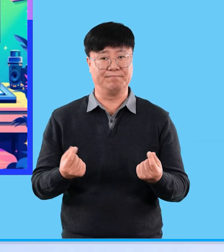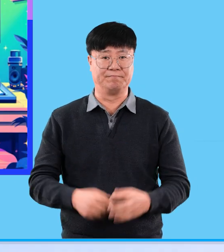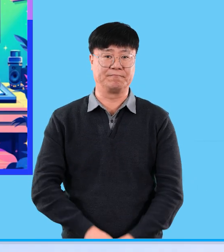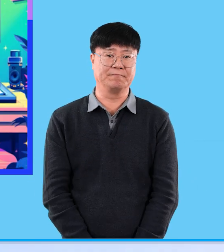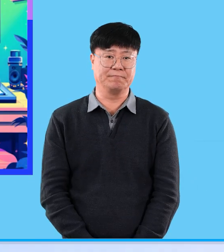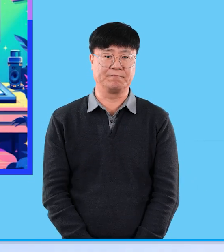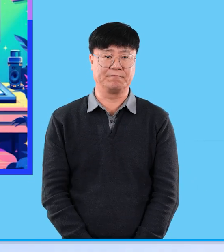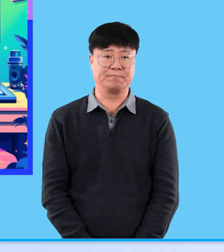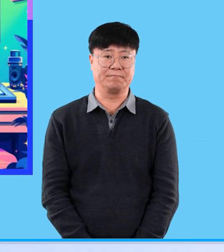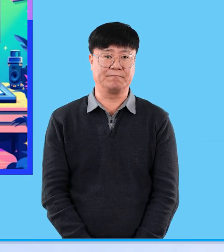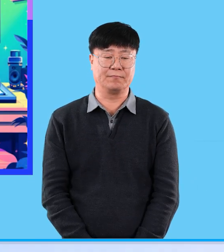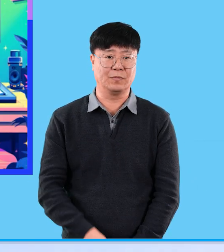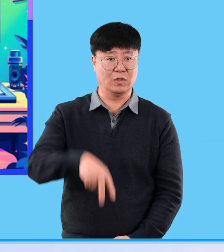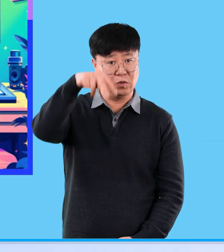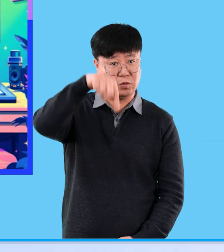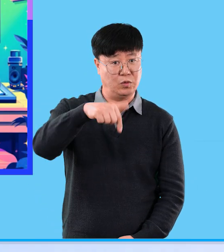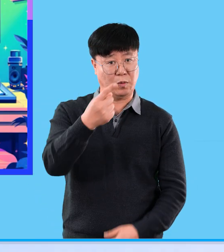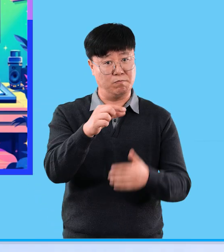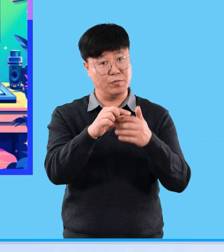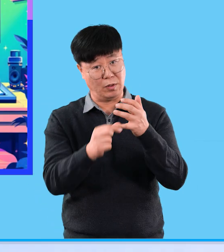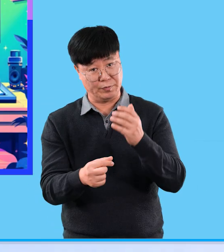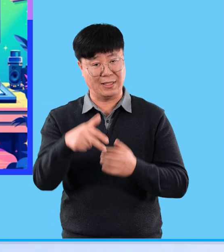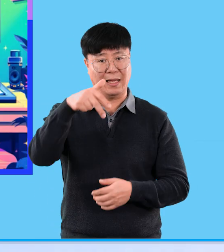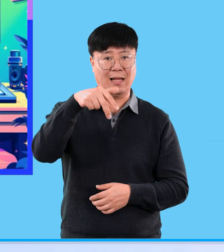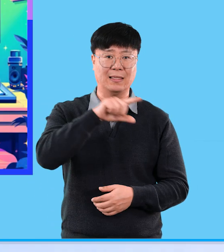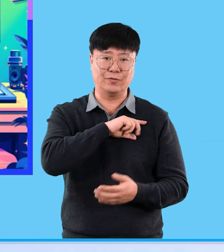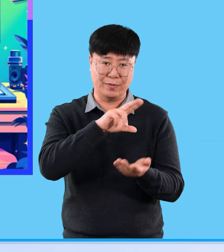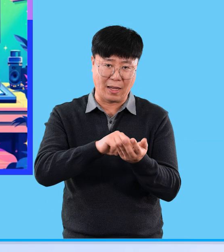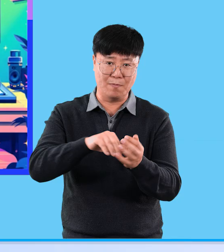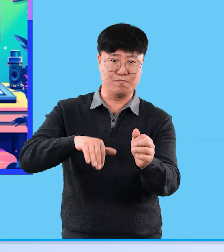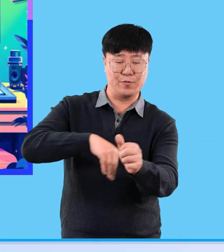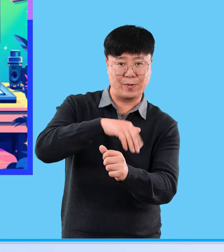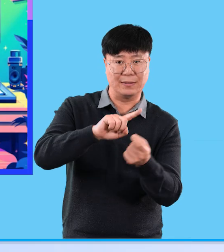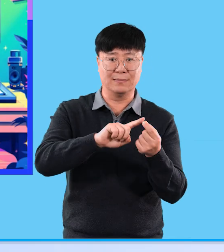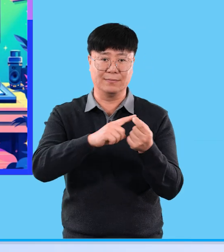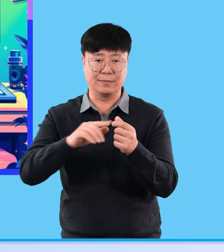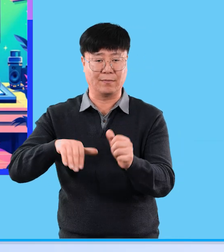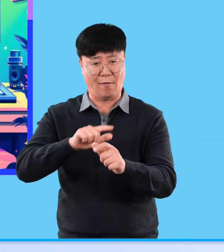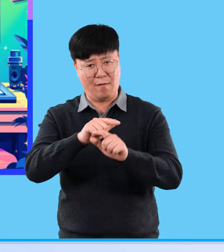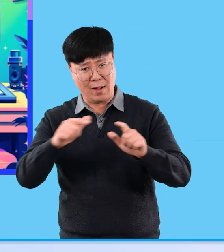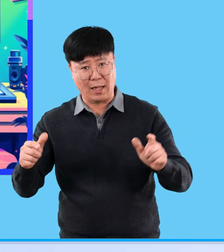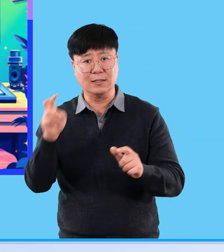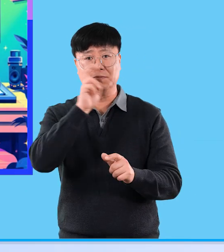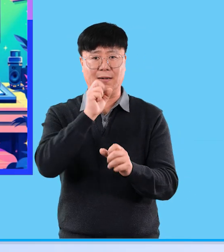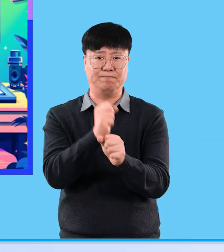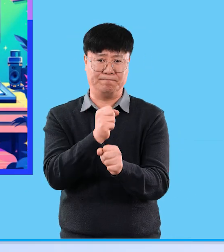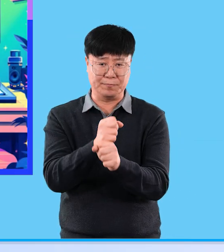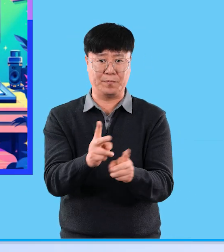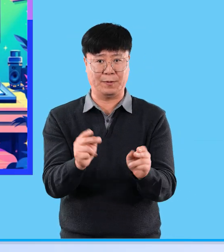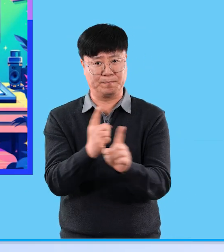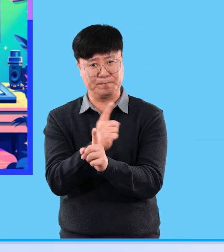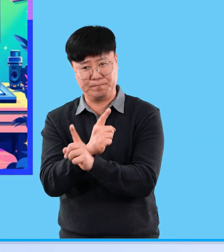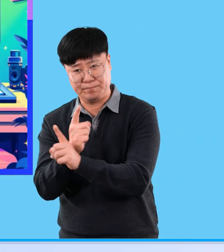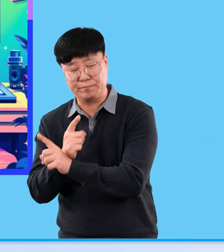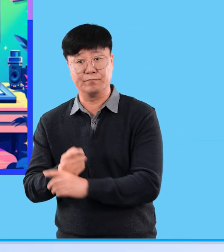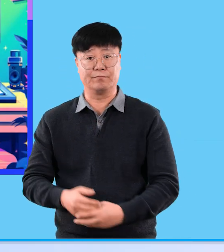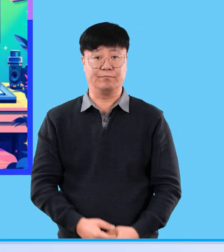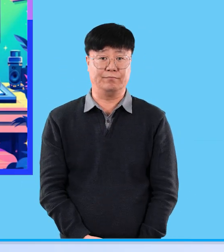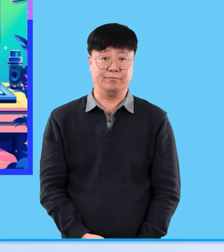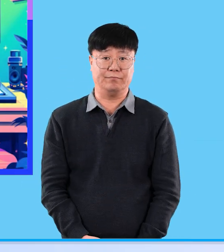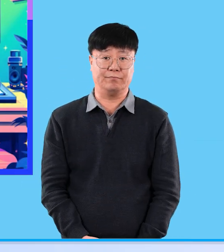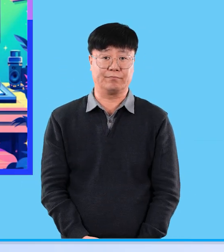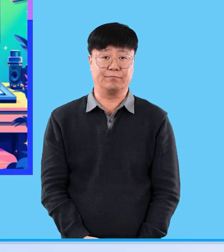해야 되는데요. 수노 같은 경우에 장르, 분위기, 가사 등을 입력을 하면 즉시 음악을 작곡 및